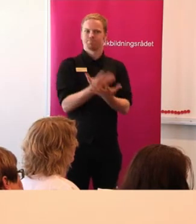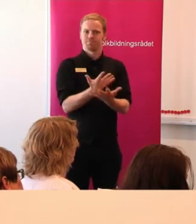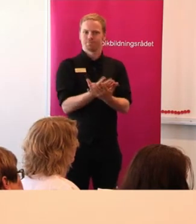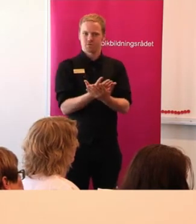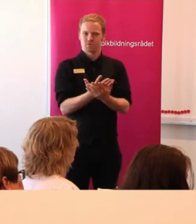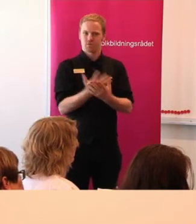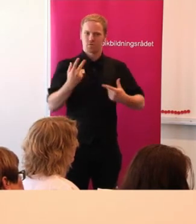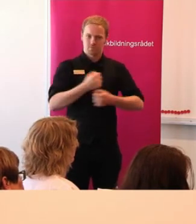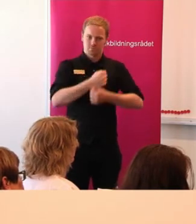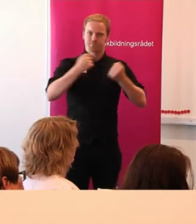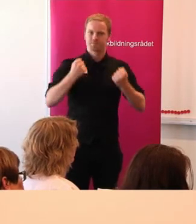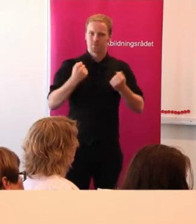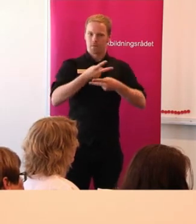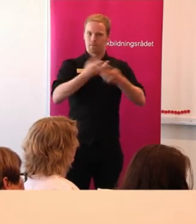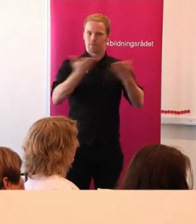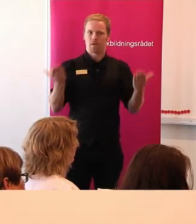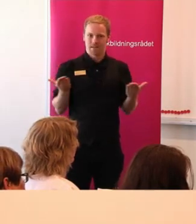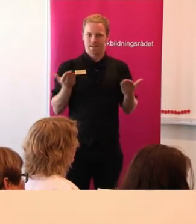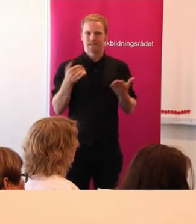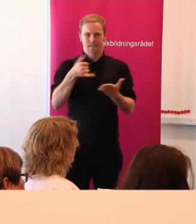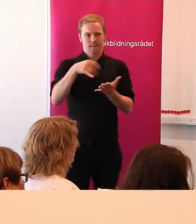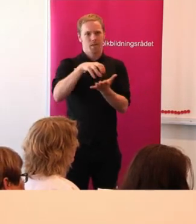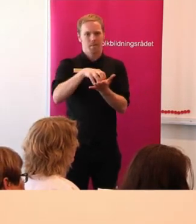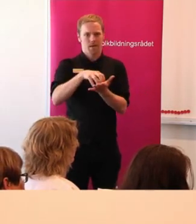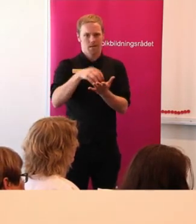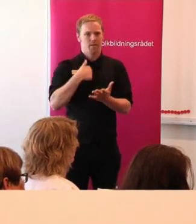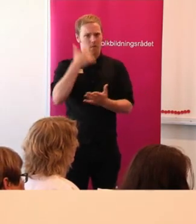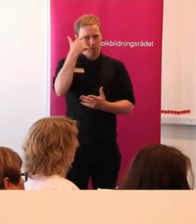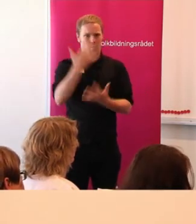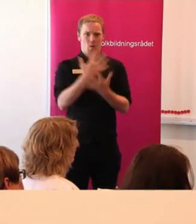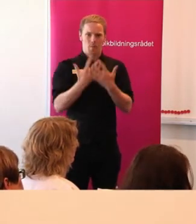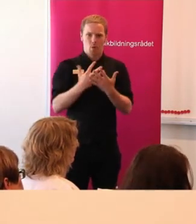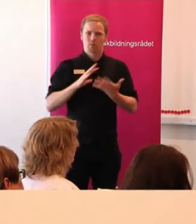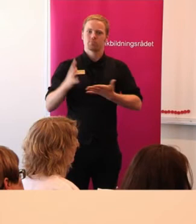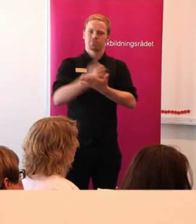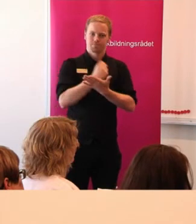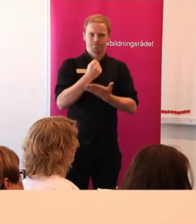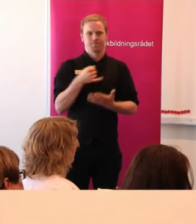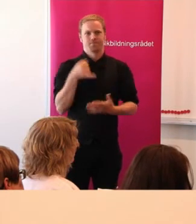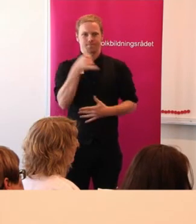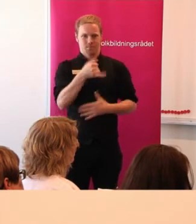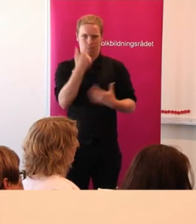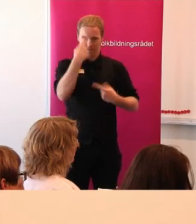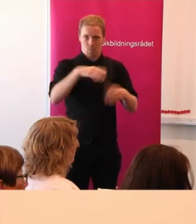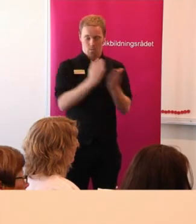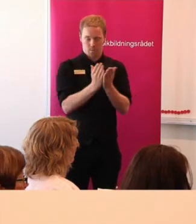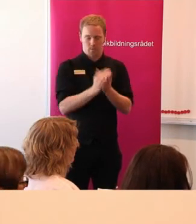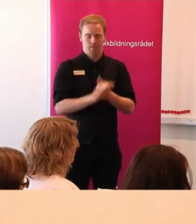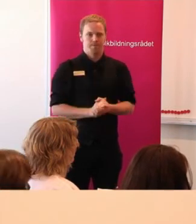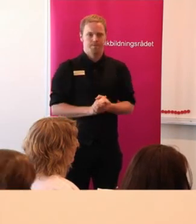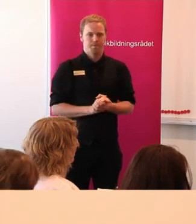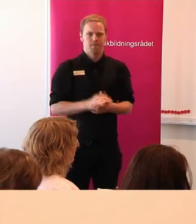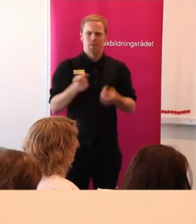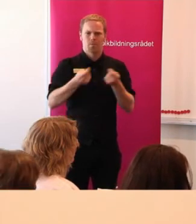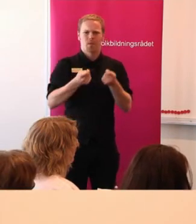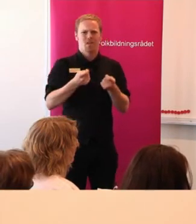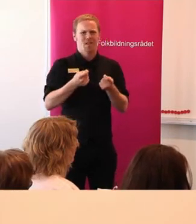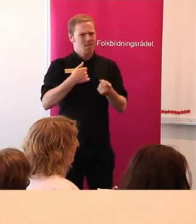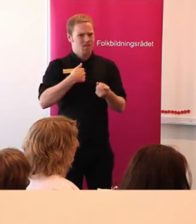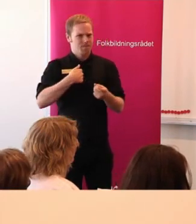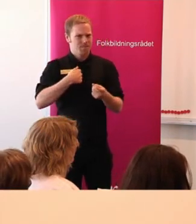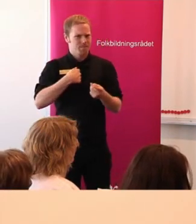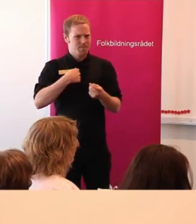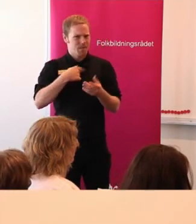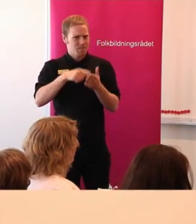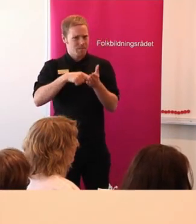För det är många fler som skulle må väldigt bra av att gå på folkhögskolan. Men jag tänker, för mycket av det som regeringen har beslutat,